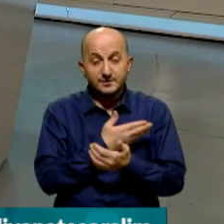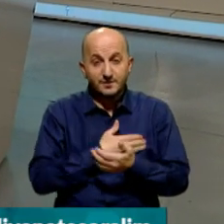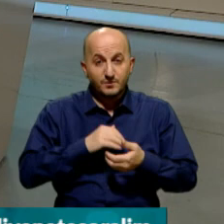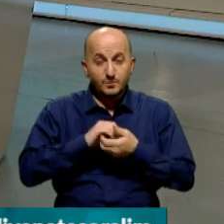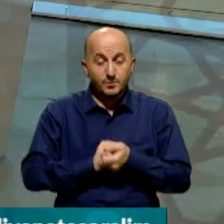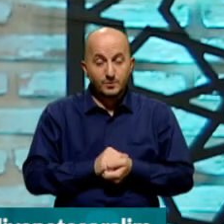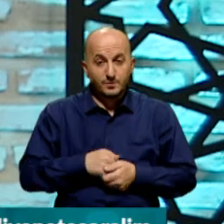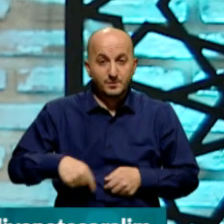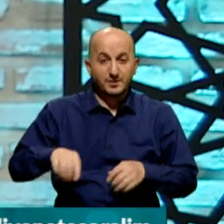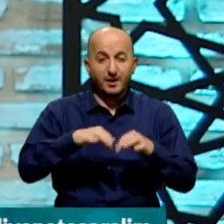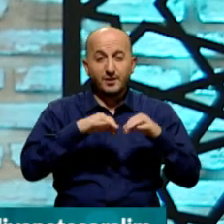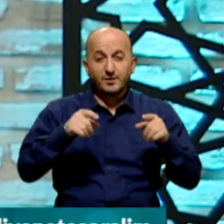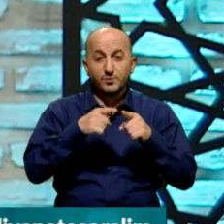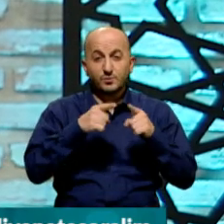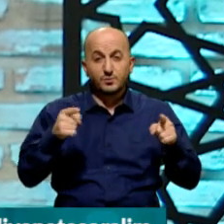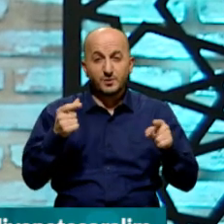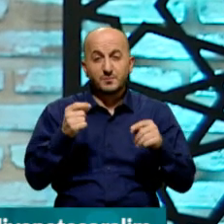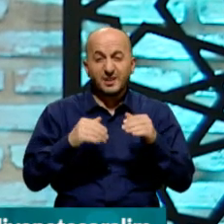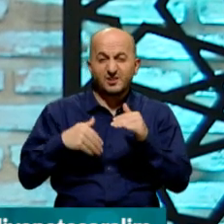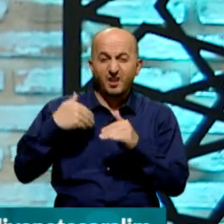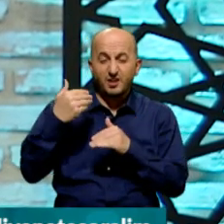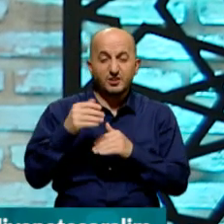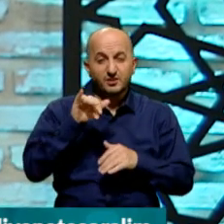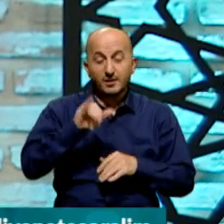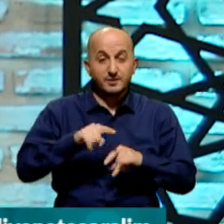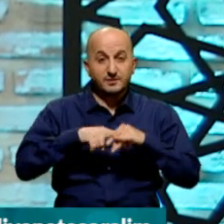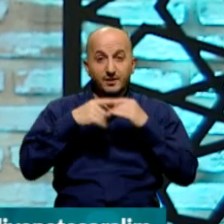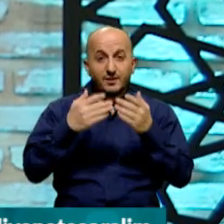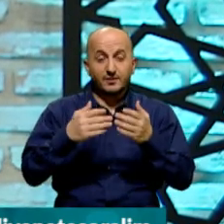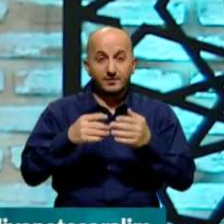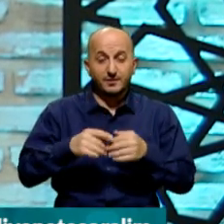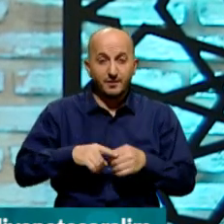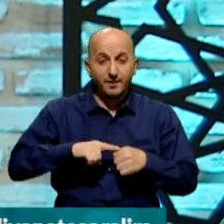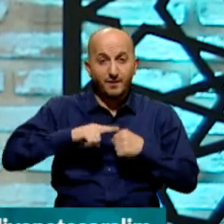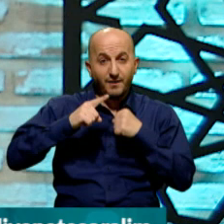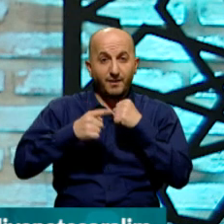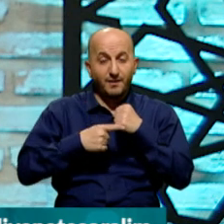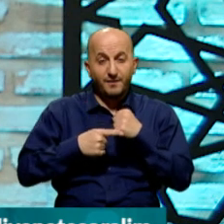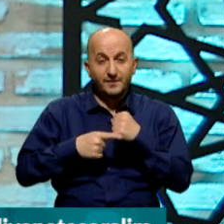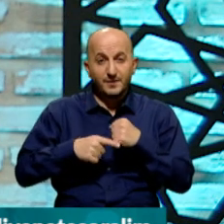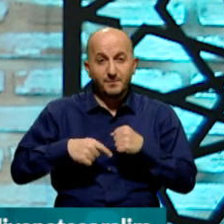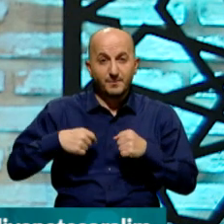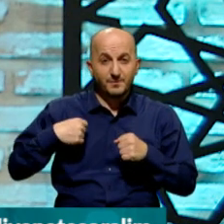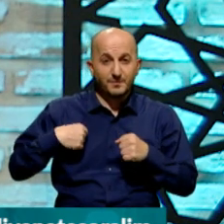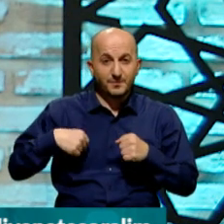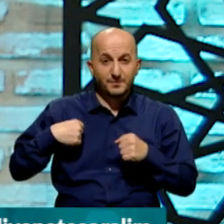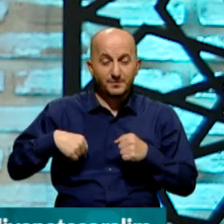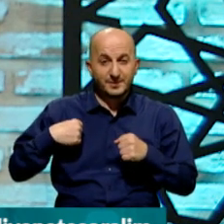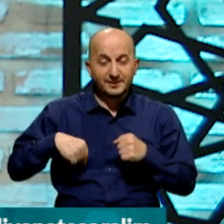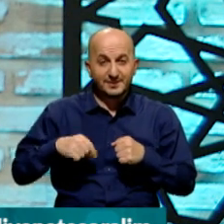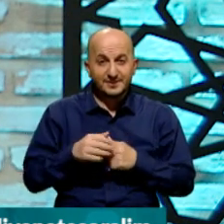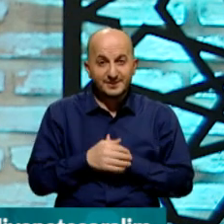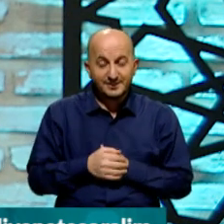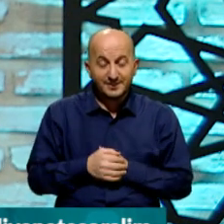sürenin sonuna geldik. Biraz daha açtık. Hakkınızı helal edin. Yarın tekrar görüşmek ümidi ve duasıyla diyemeyeceğim. Çünkü bugün de haftanın son